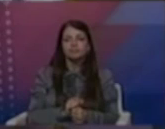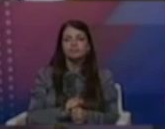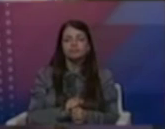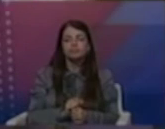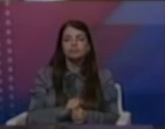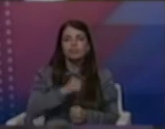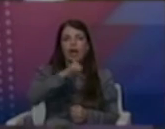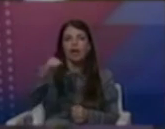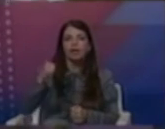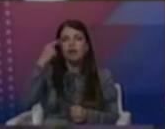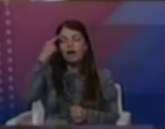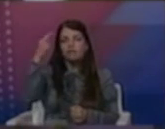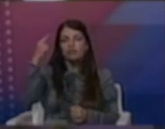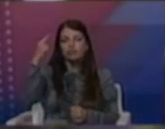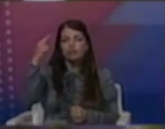aħna nafu